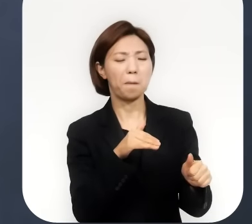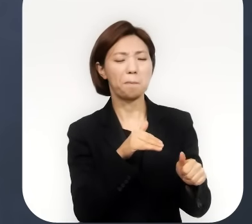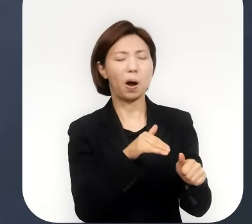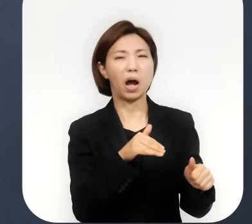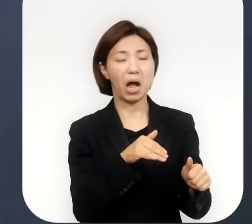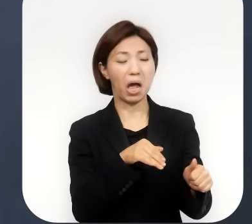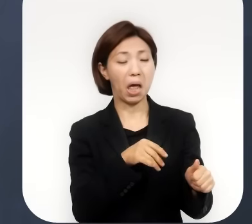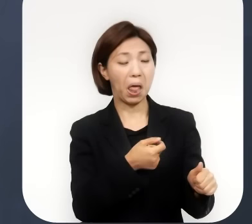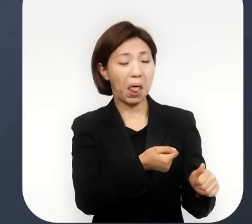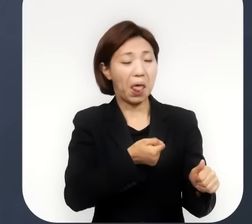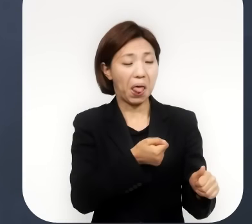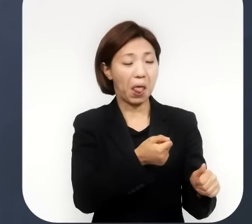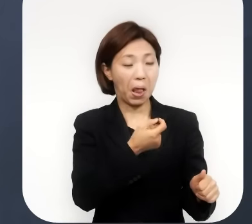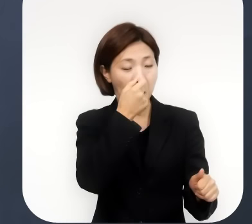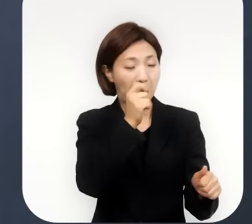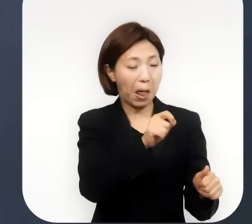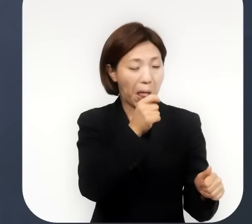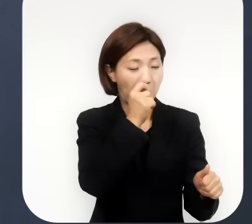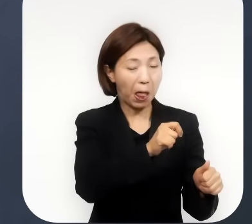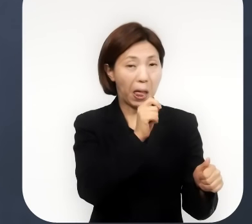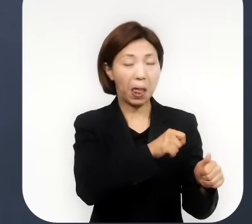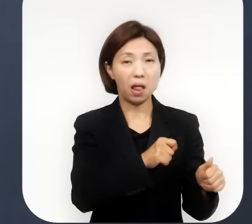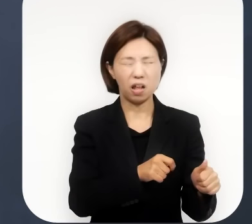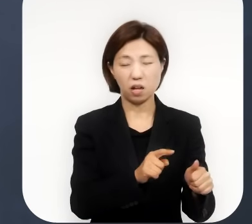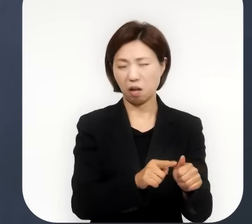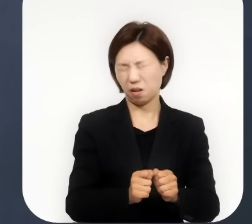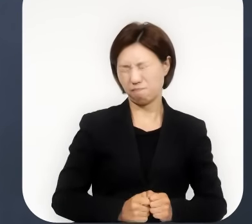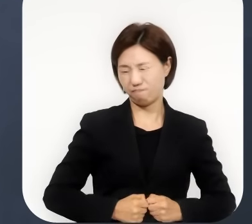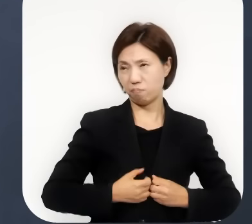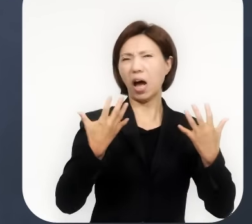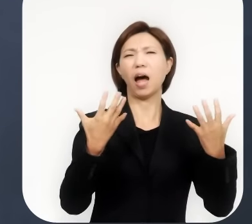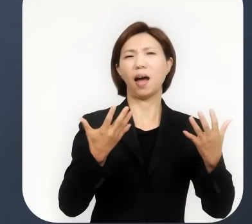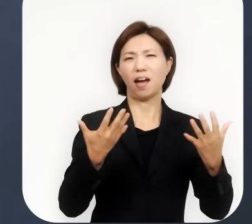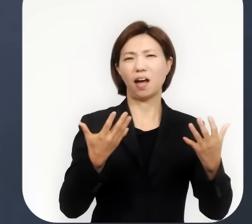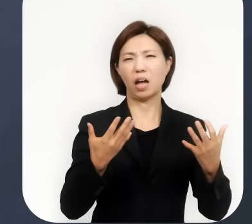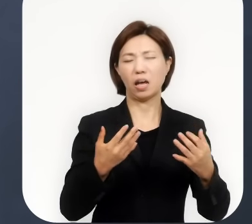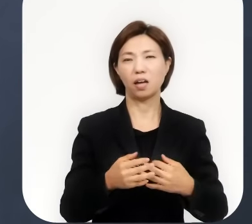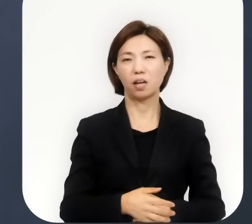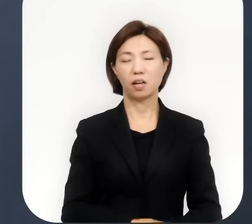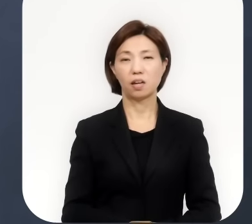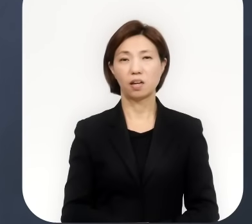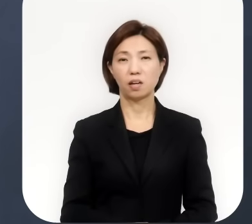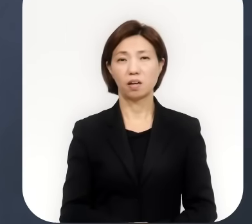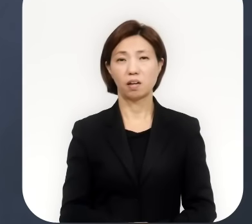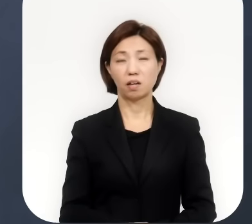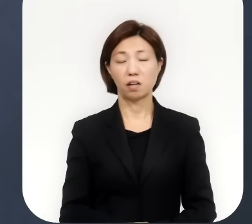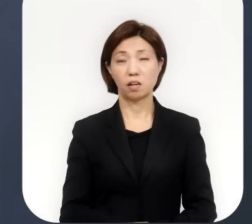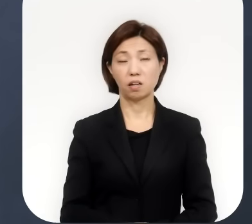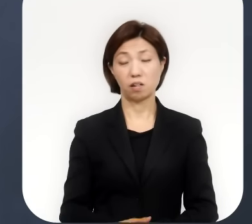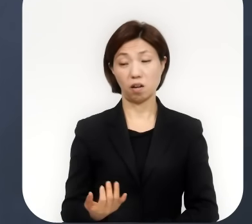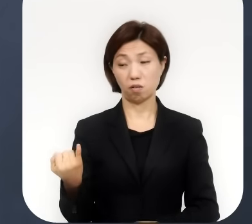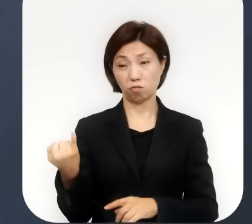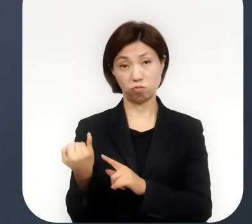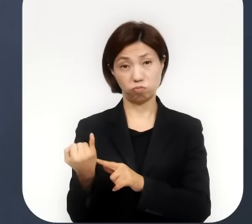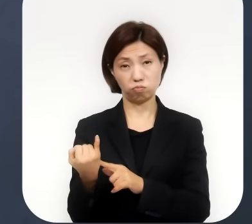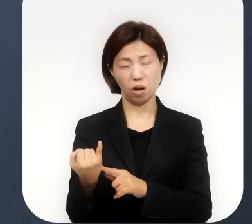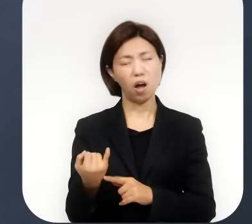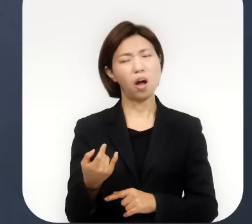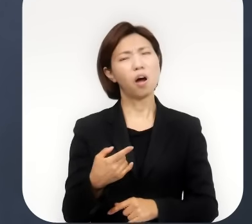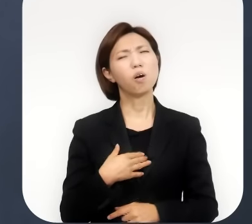말이에요 자기 성격이 그래서 그 사람도 못 참고 그래 터뜨리는 이제 이런 건데 자이가 왜 왜